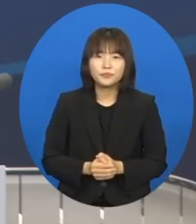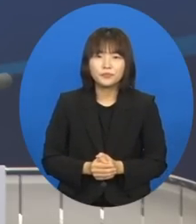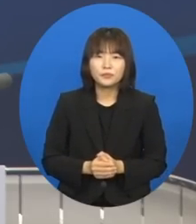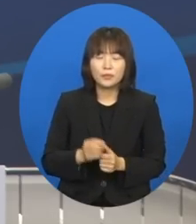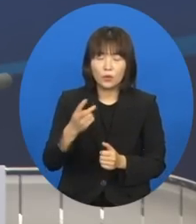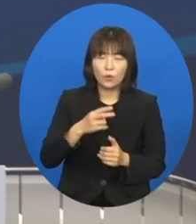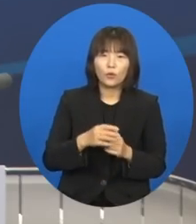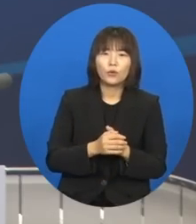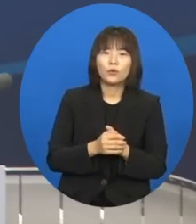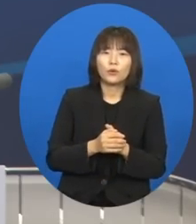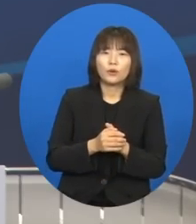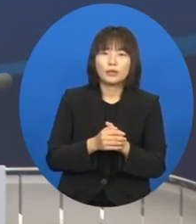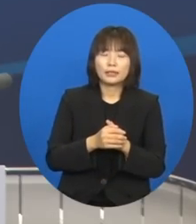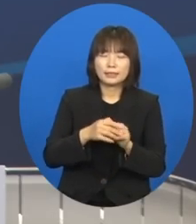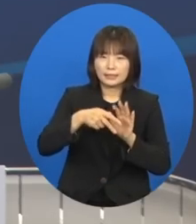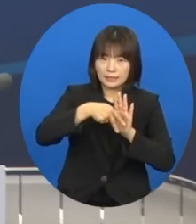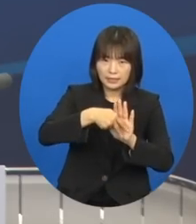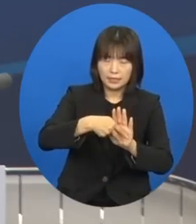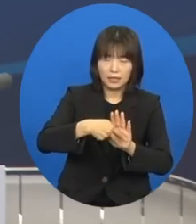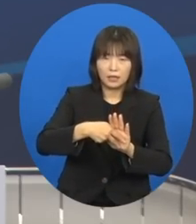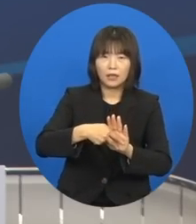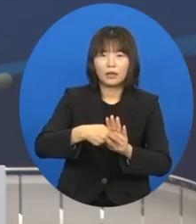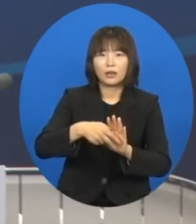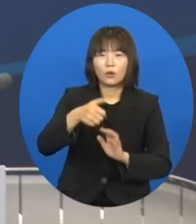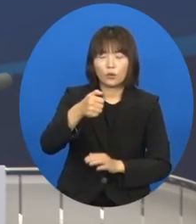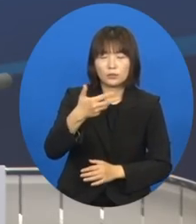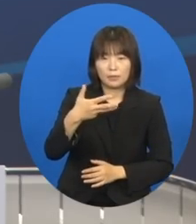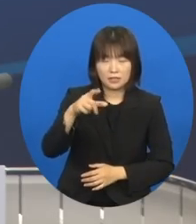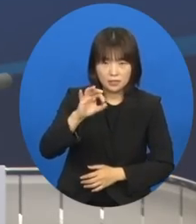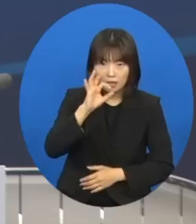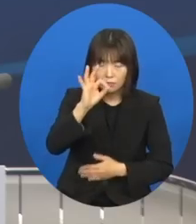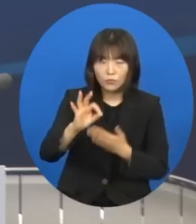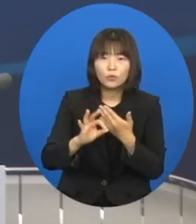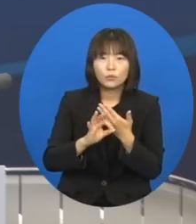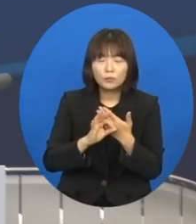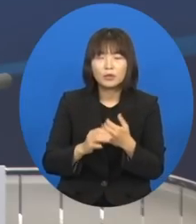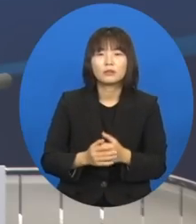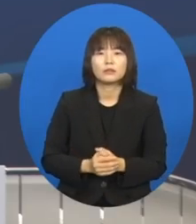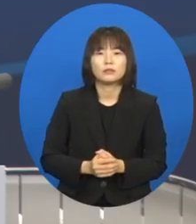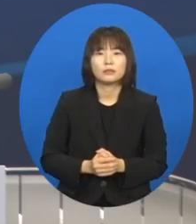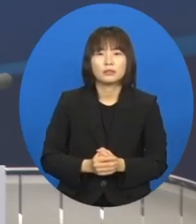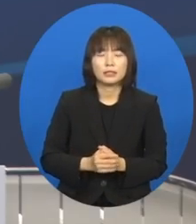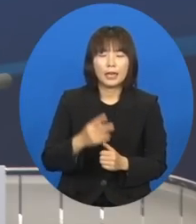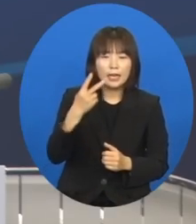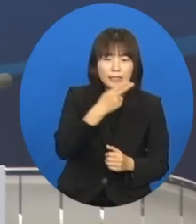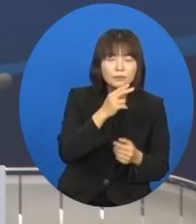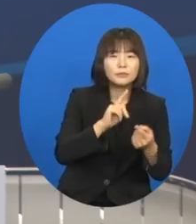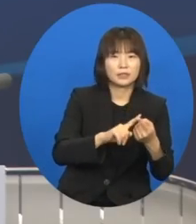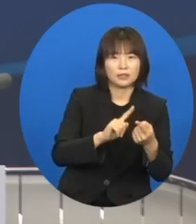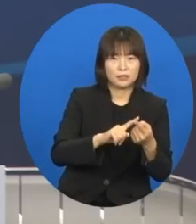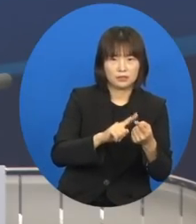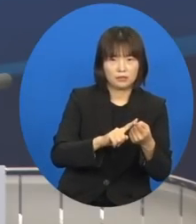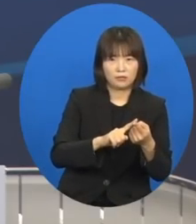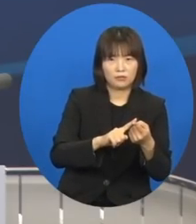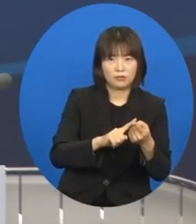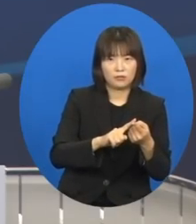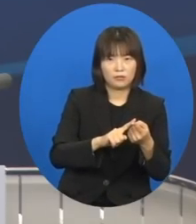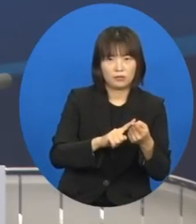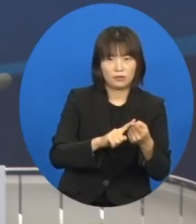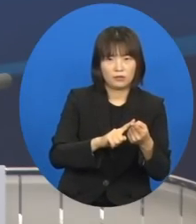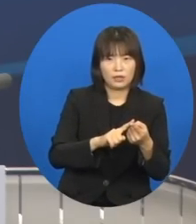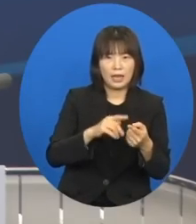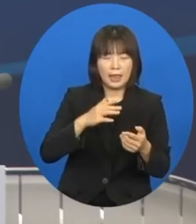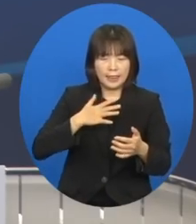이사야 58장에 보면 58장 6절에 보면 이런 말이 있죠. 금식에 대해서